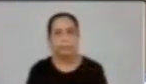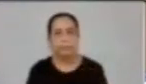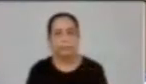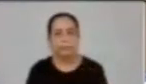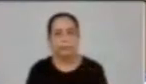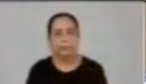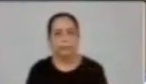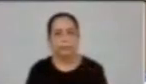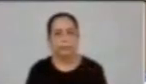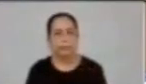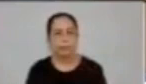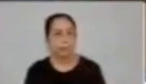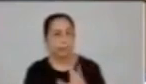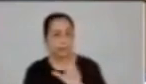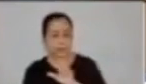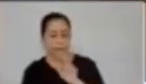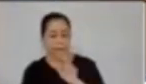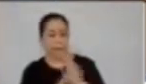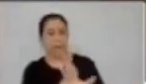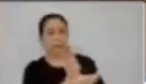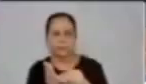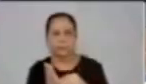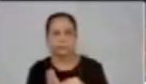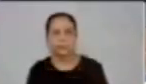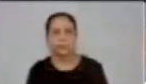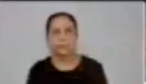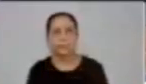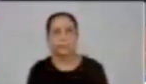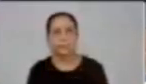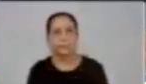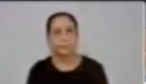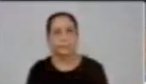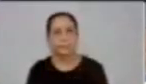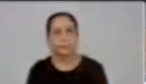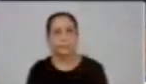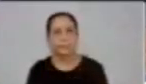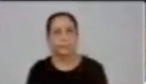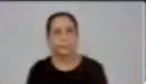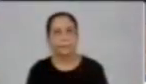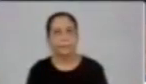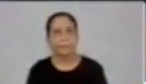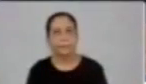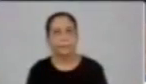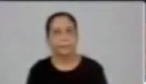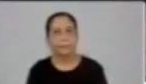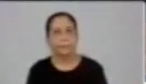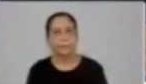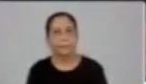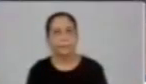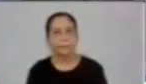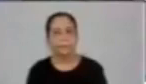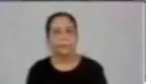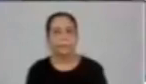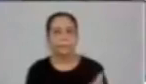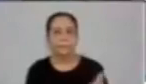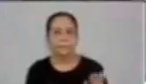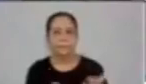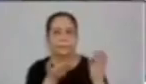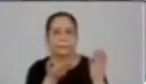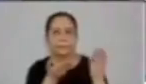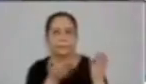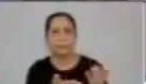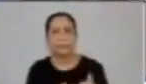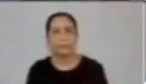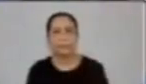AstraZeneca, Moderna, and Gamaleya. Mm-hmm. Ganito po, ma'am, ang inuna po kasi namin dun sa survey ay yung aming mga